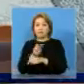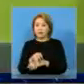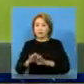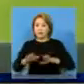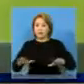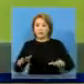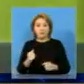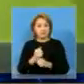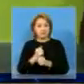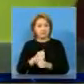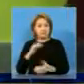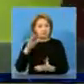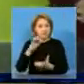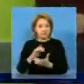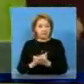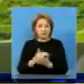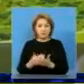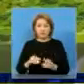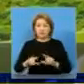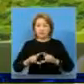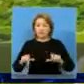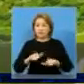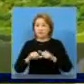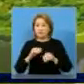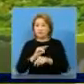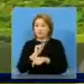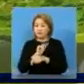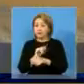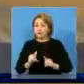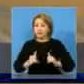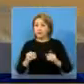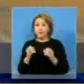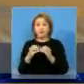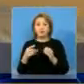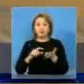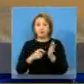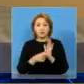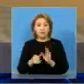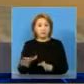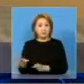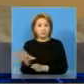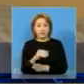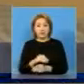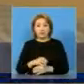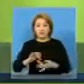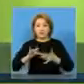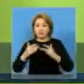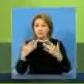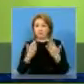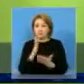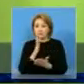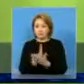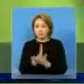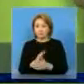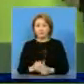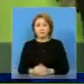бүлдіршіндерге жасалған жағдаймен танысты. Мұнда мектепке дейінгі білім алушыларға арналған 14 кабинеттің барлығы дерлік интерактивті тақтамен